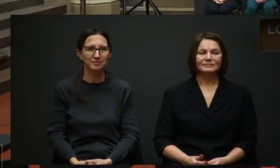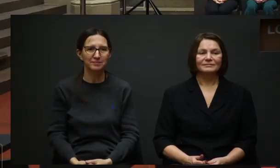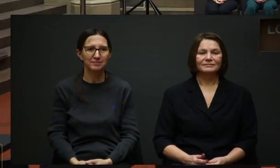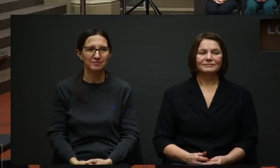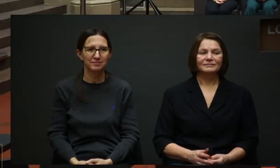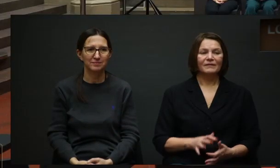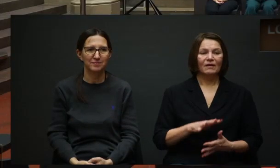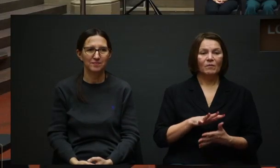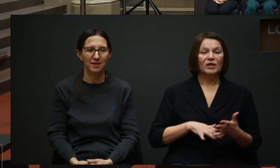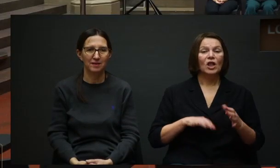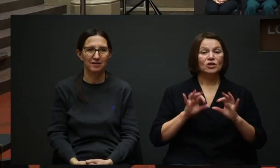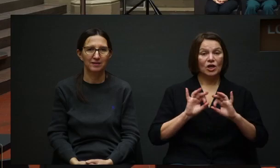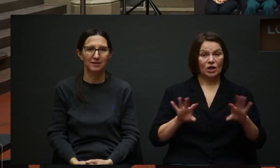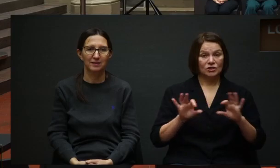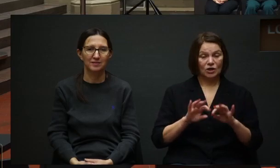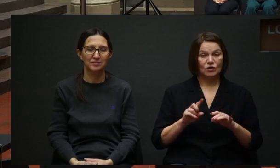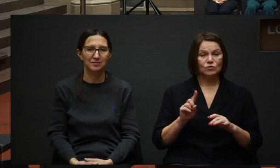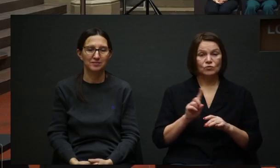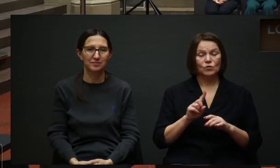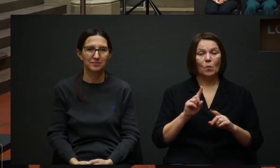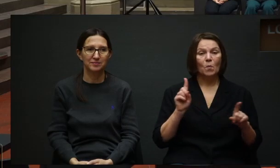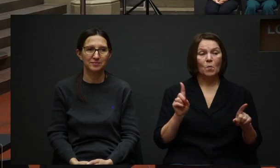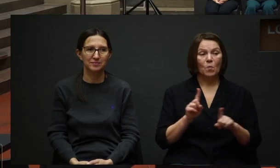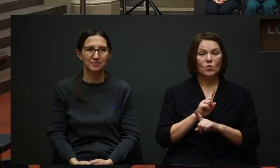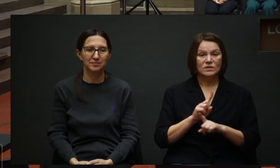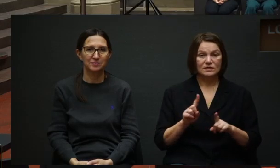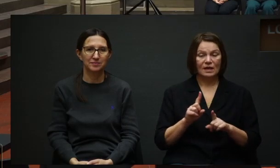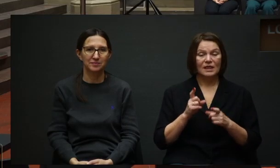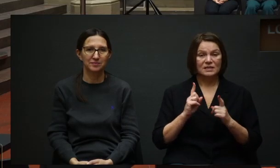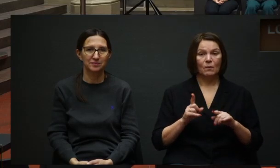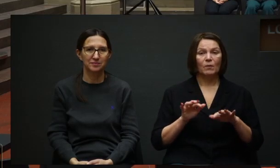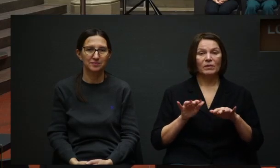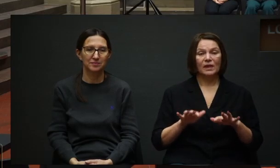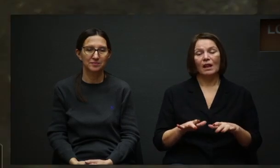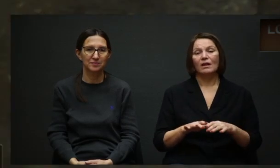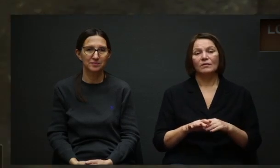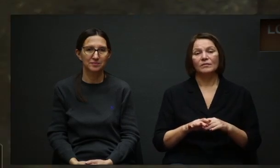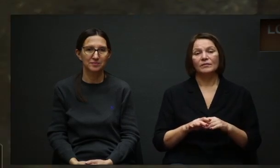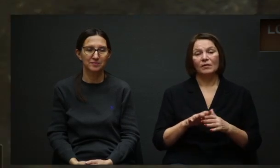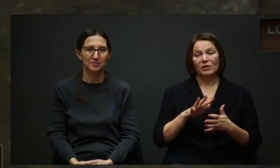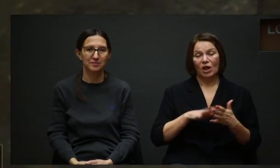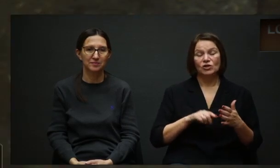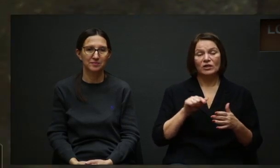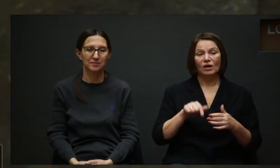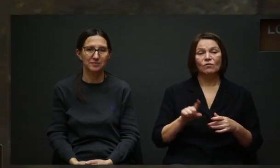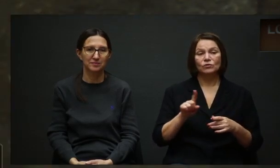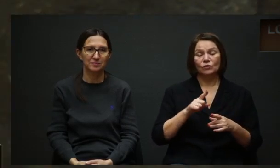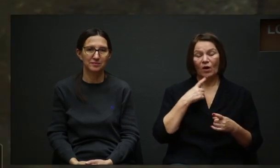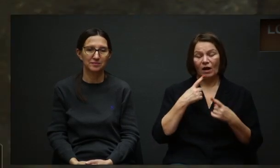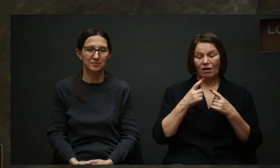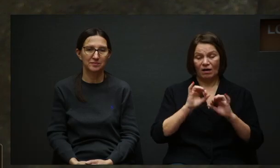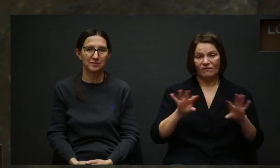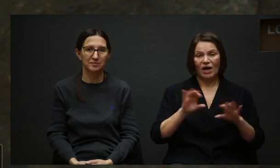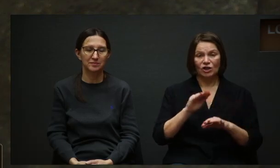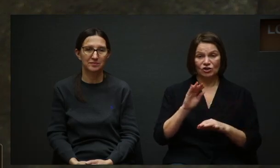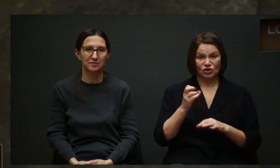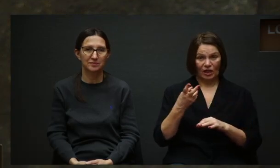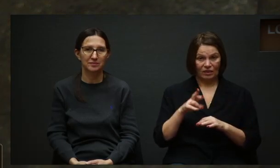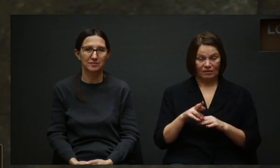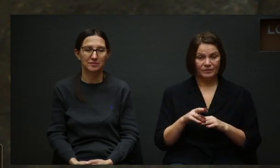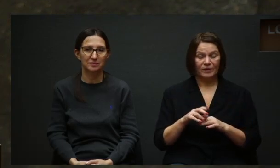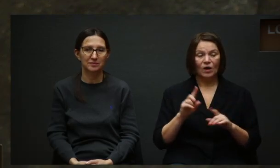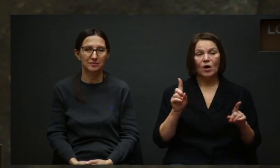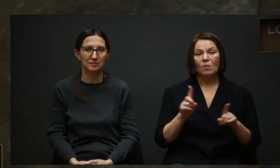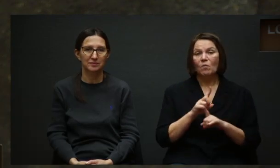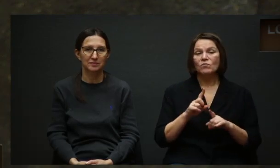Продолжение. Расскажу, что музей на самом деле, продолжение того, что говорит Женя,